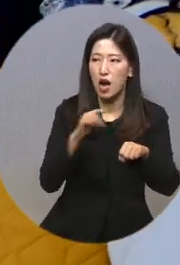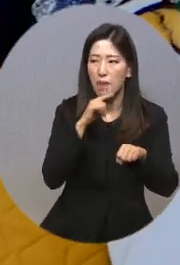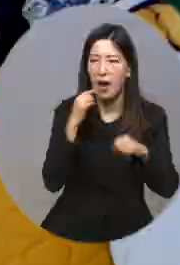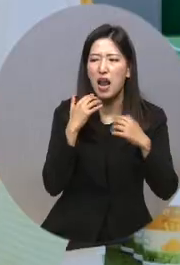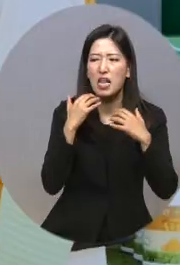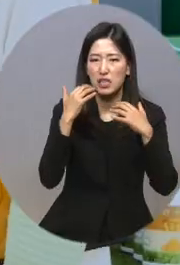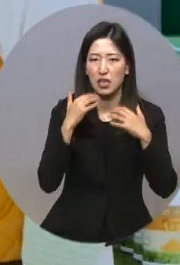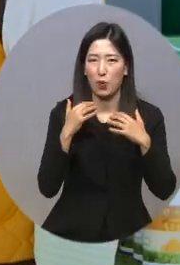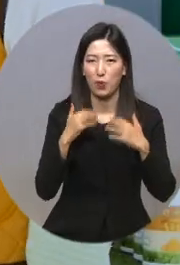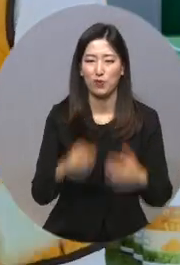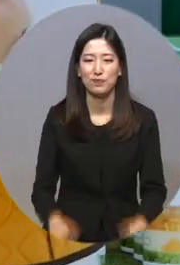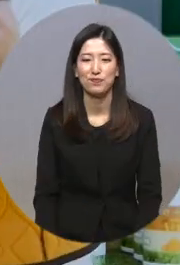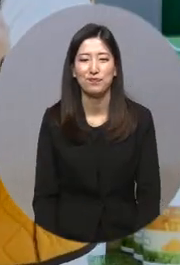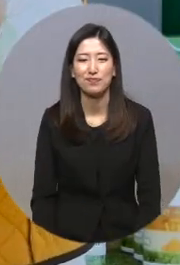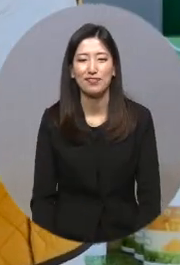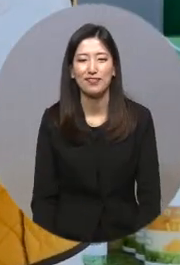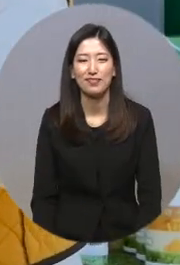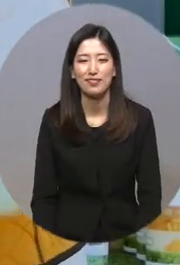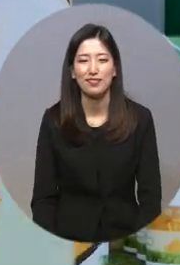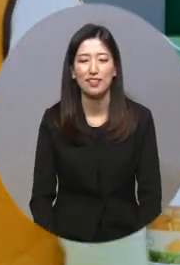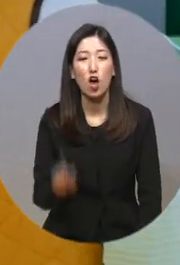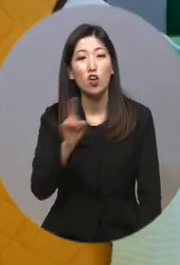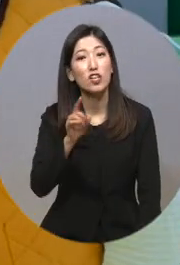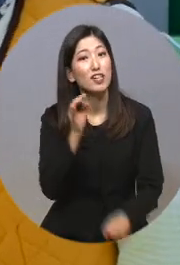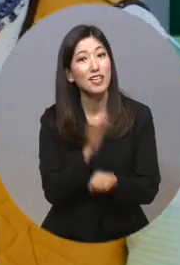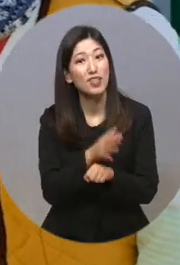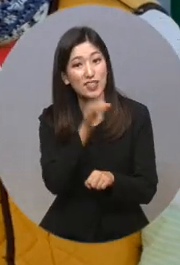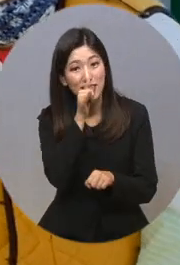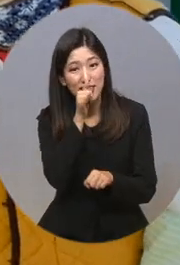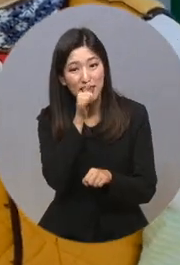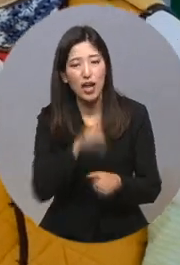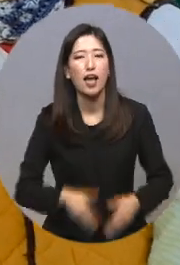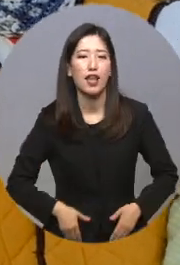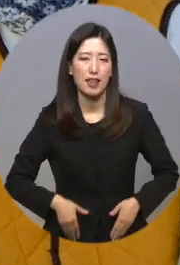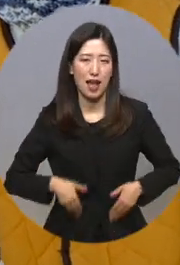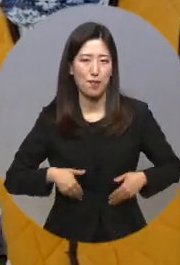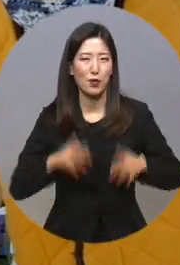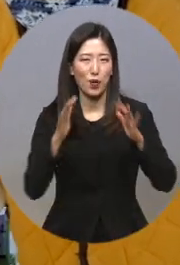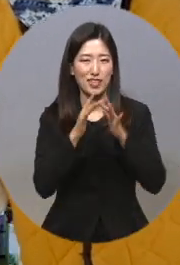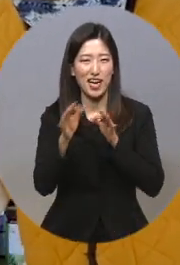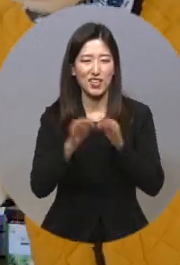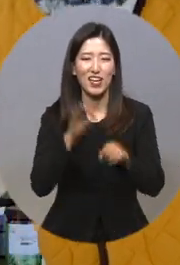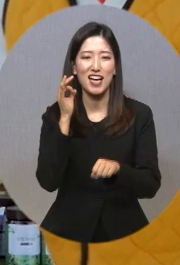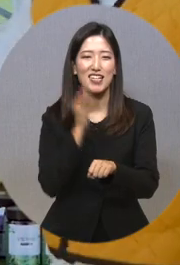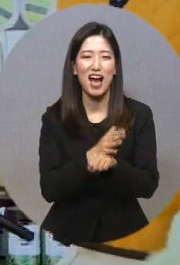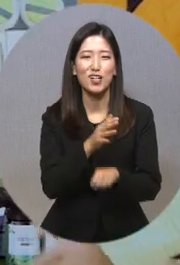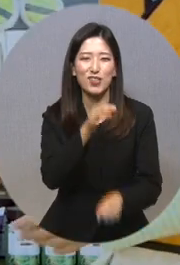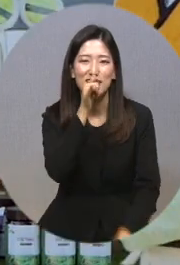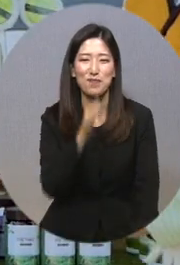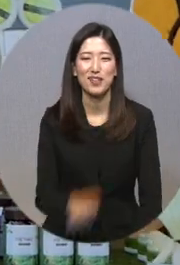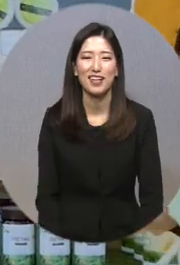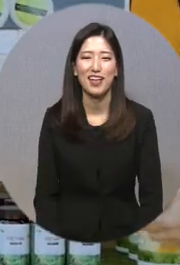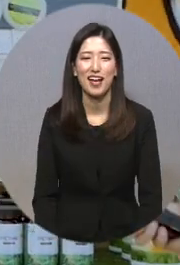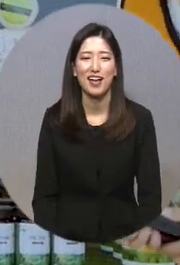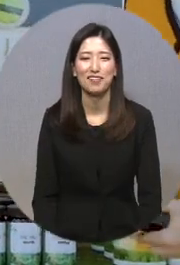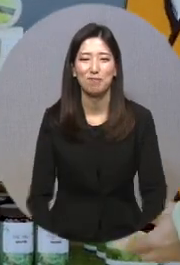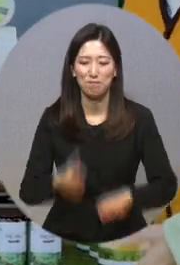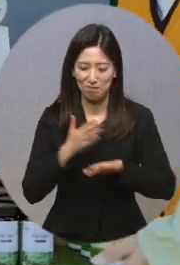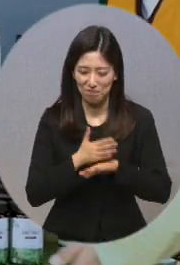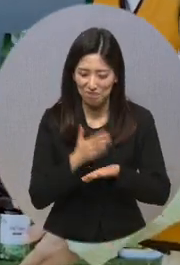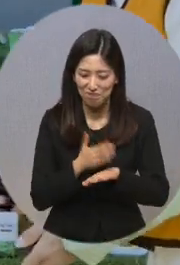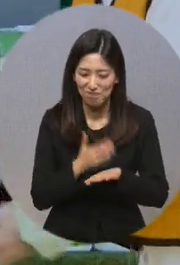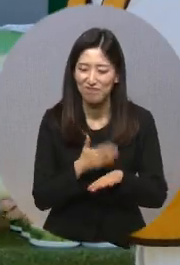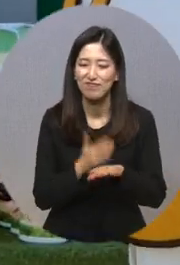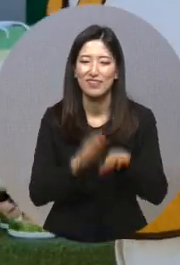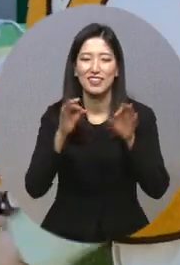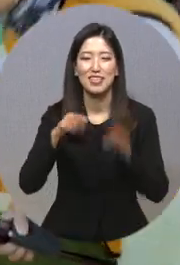가십니다. 대추 방울토마토 어디서 구매할 수 있나요? 남도장터에서 구매할 수 있습니다. 네. 감사합니다.